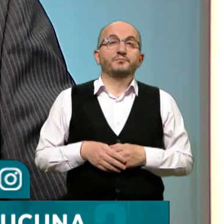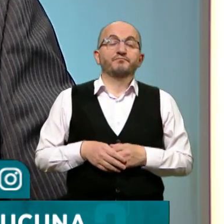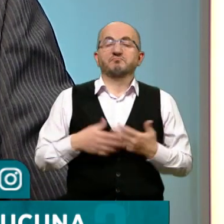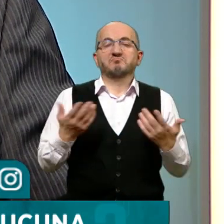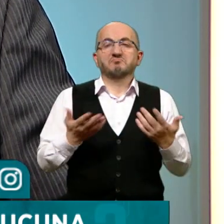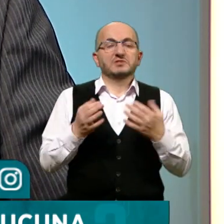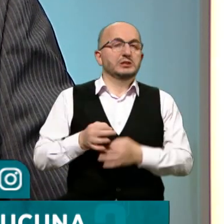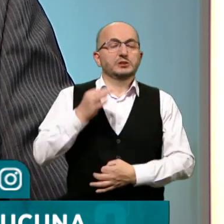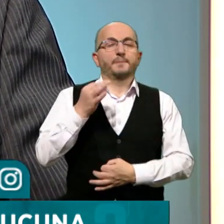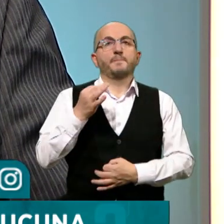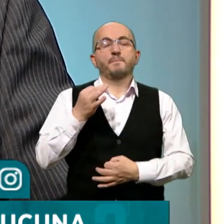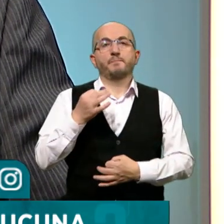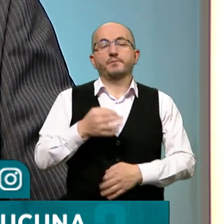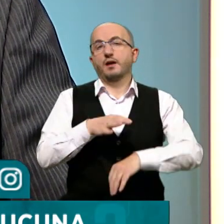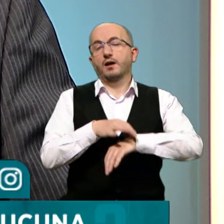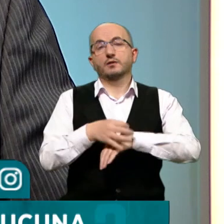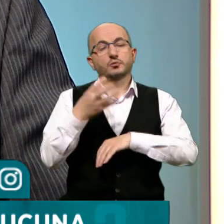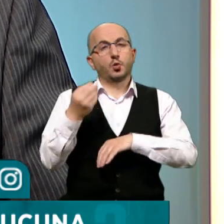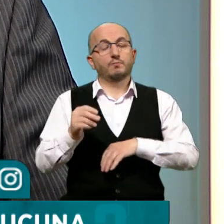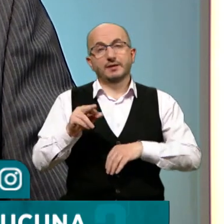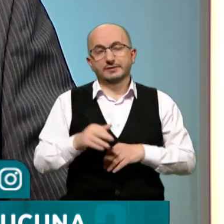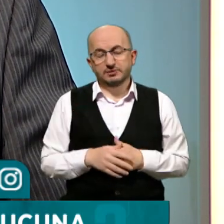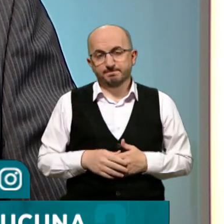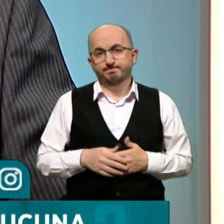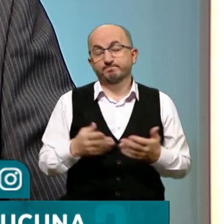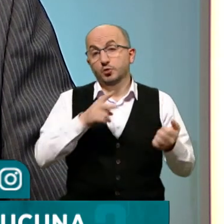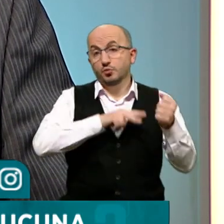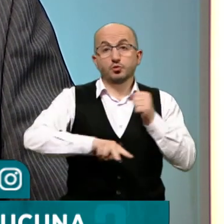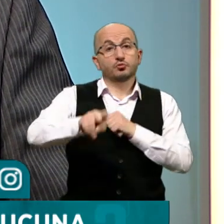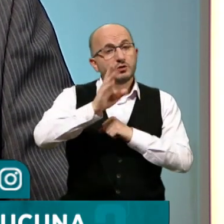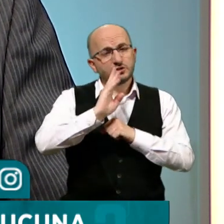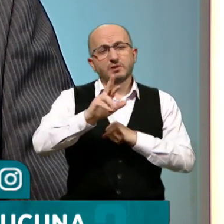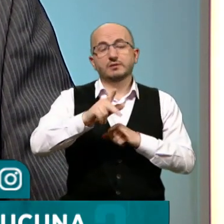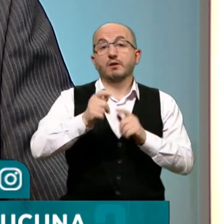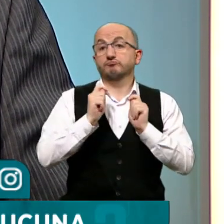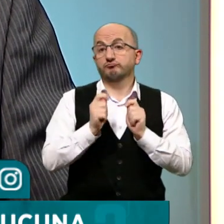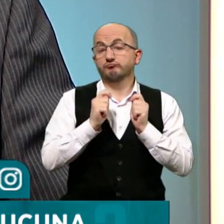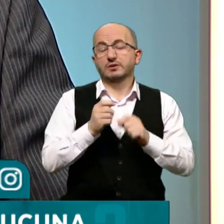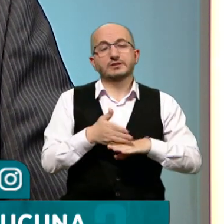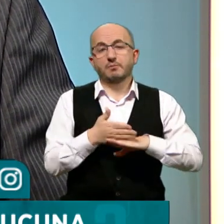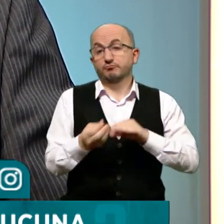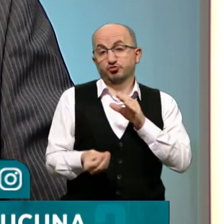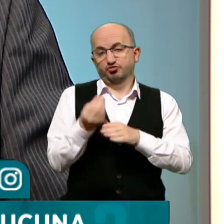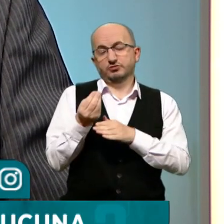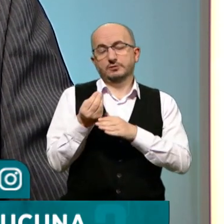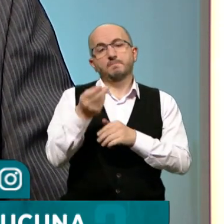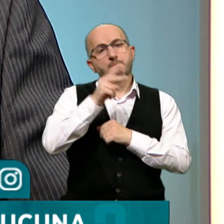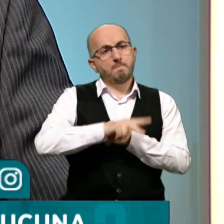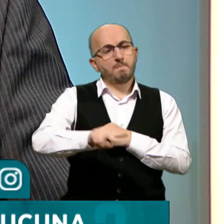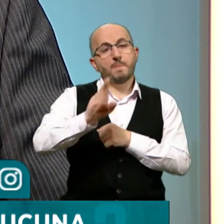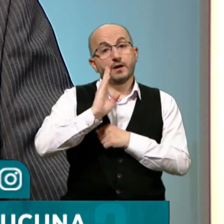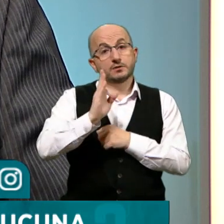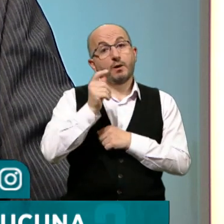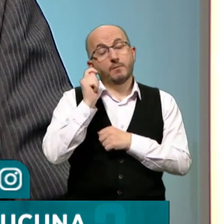şahıs işte hasta olma gibi veya yolculuğa çıkma gibi zorunlu bir sebep oldu yolculuğa